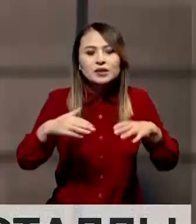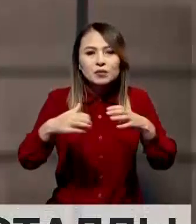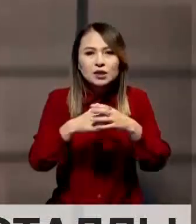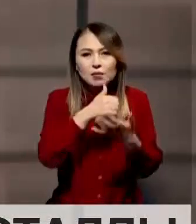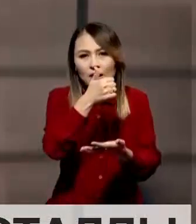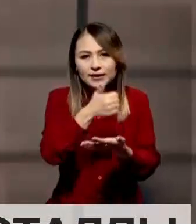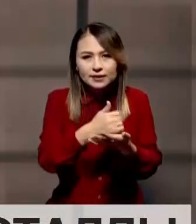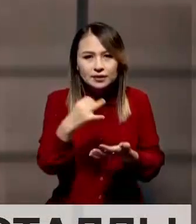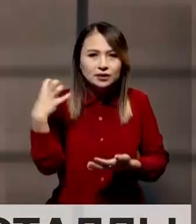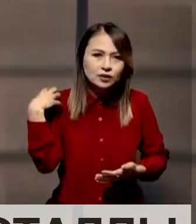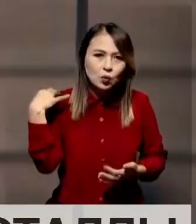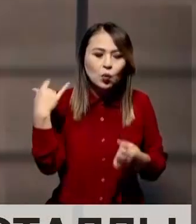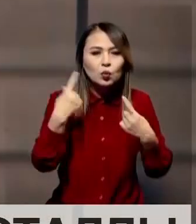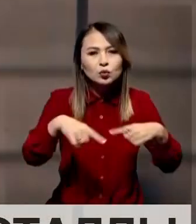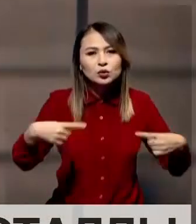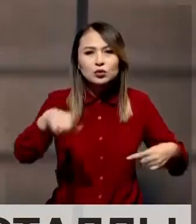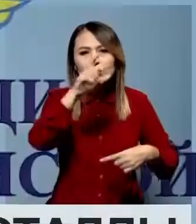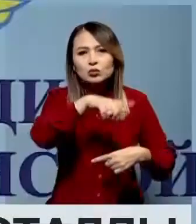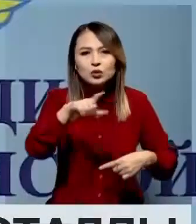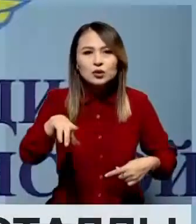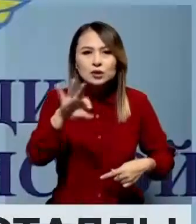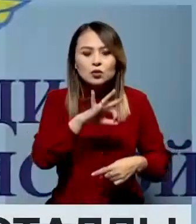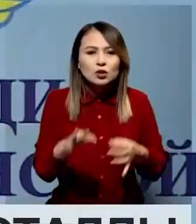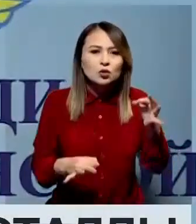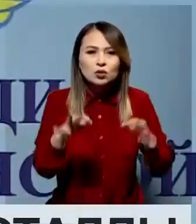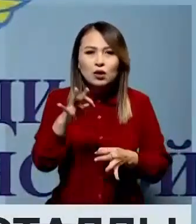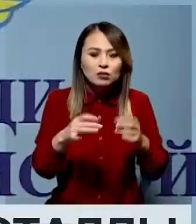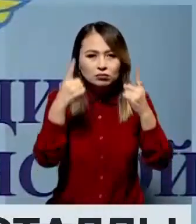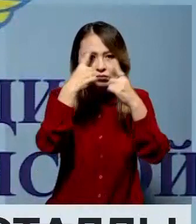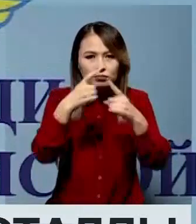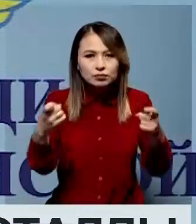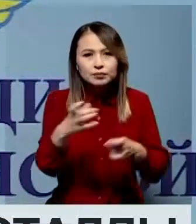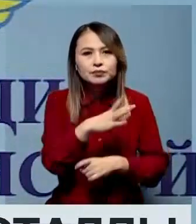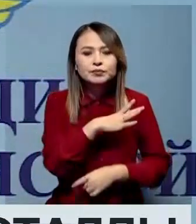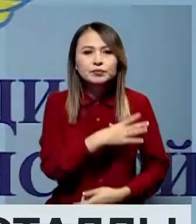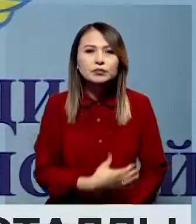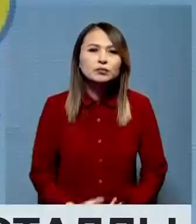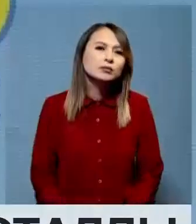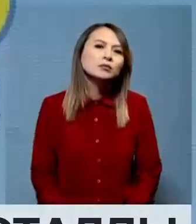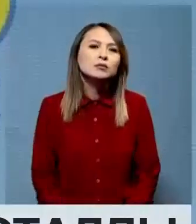департаментінің бастығы және өзге де тұлғаларға қатысты қылмыстық істердің сотқа жолданғанын мәлімдеді.